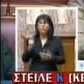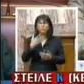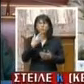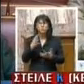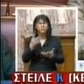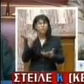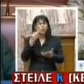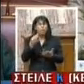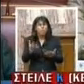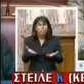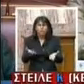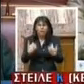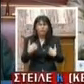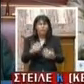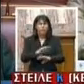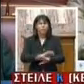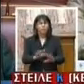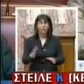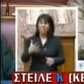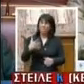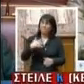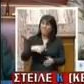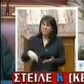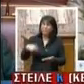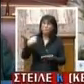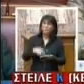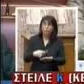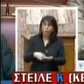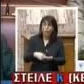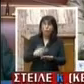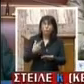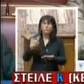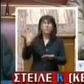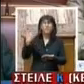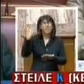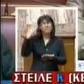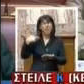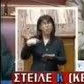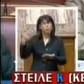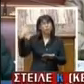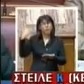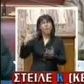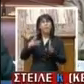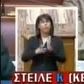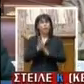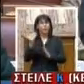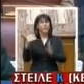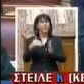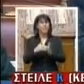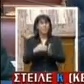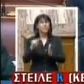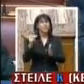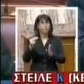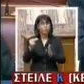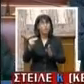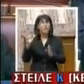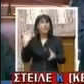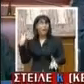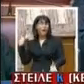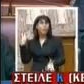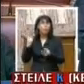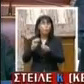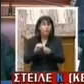παραλογισμού. Θέλετε, λέει, να βάλετε φόρο κεφαλικό πάνω από 12.000 εισόδημα και μάλιστα με αναδρομική ισχύ. Και